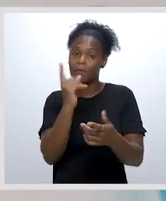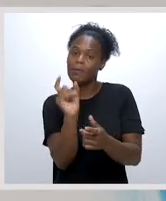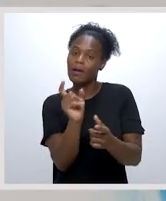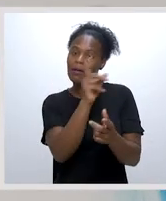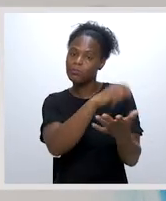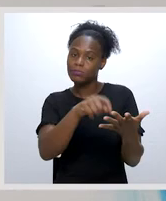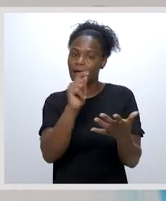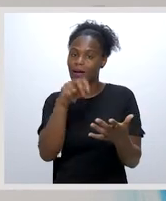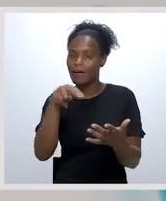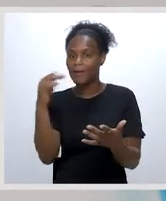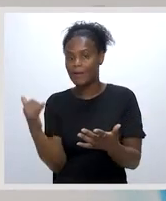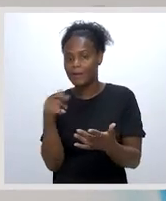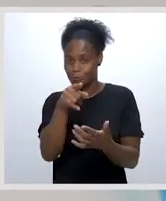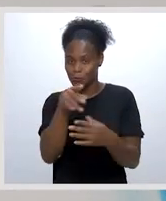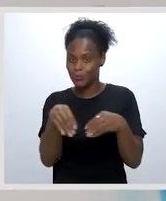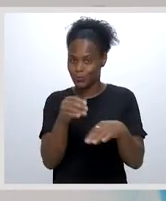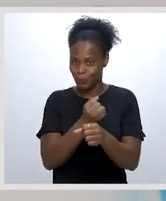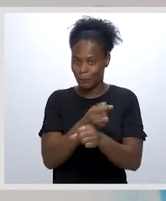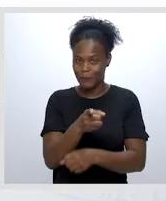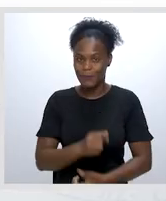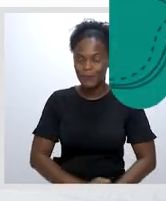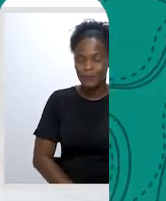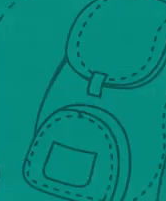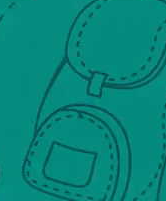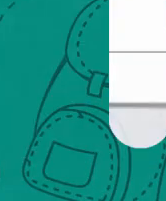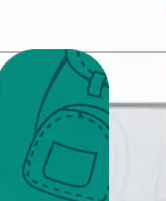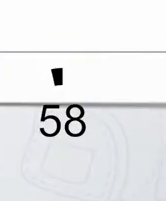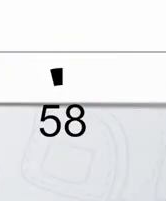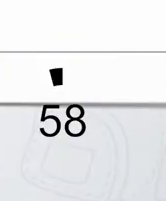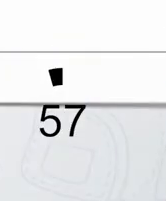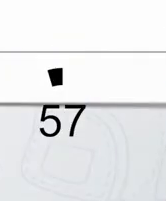complète avec un ou i. À toi de jouer.